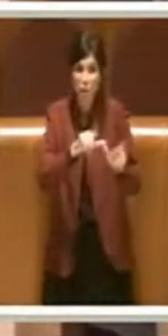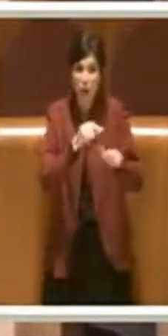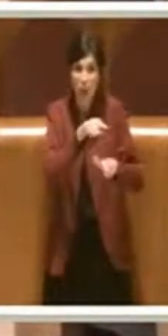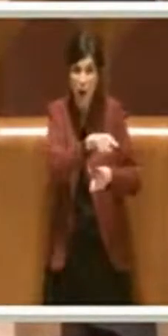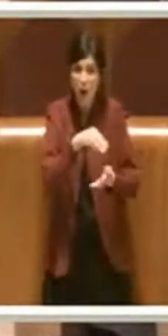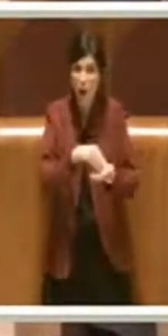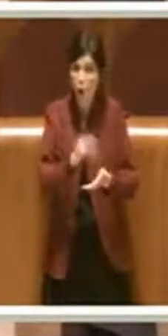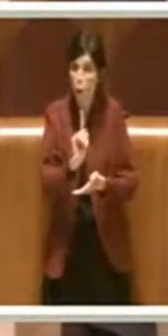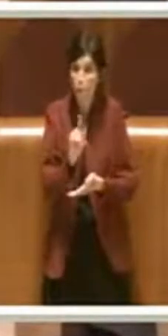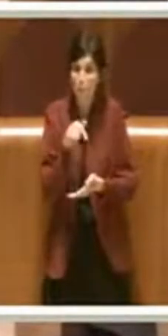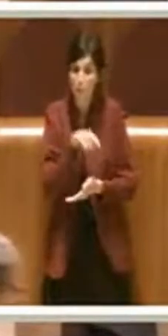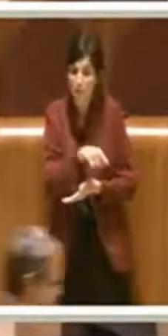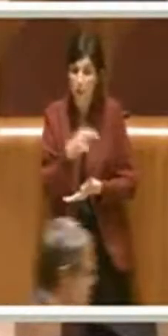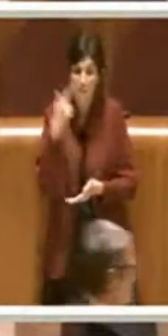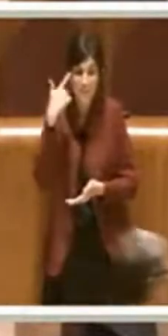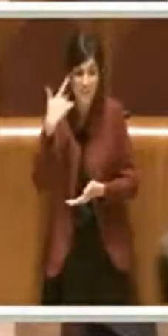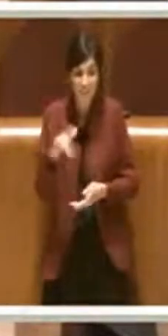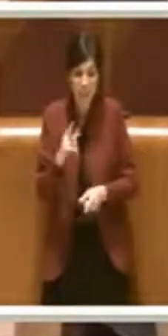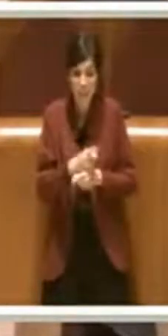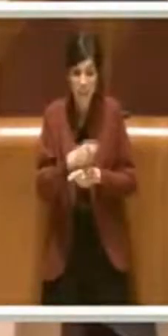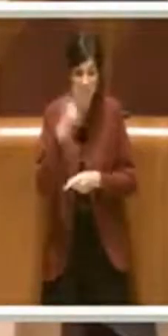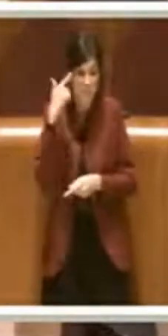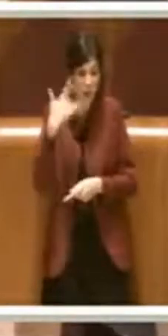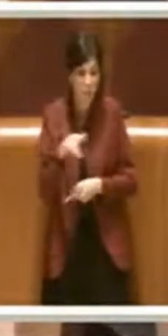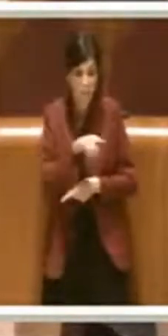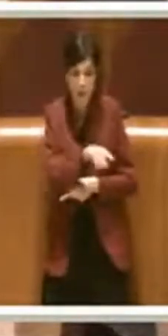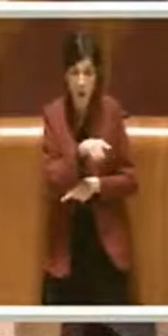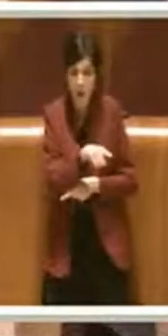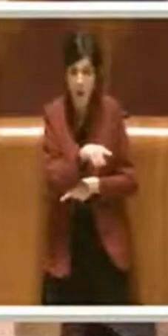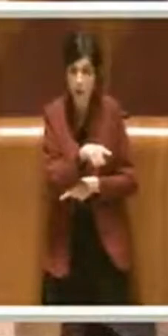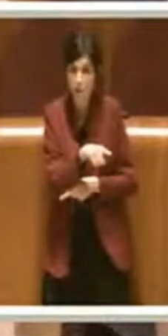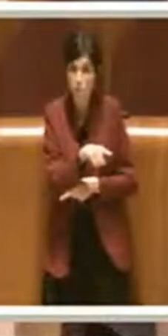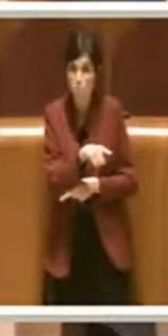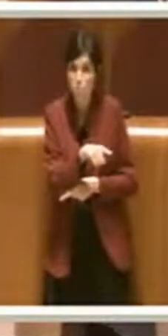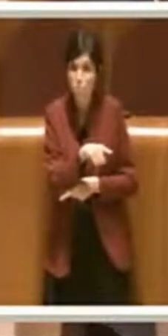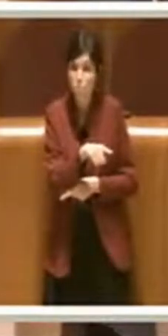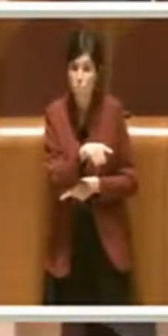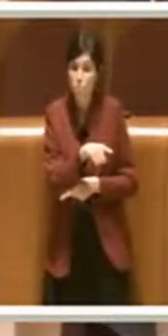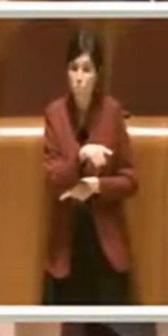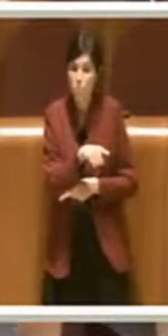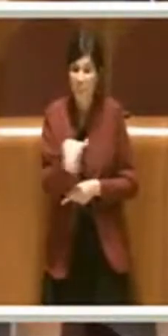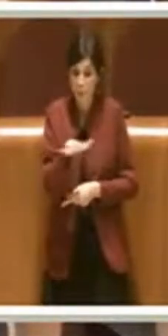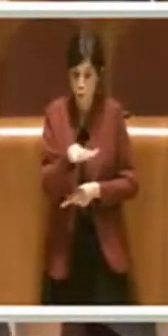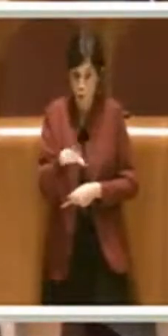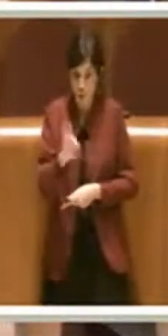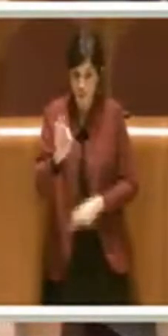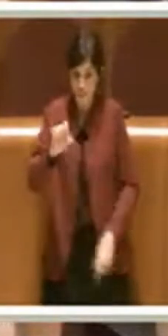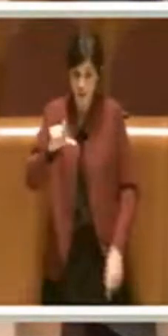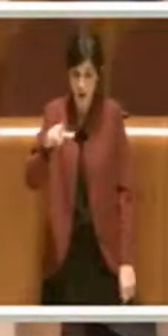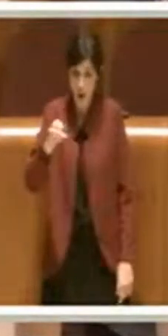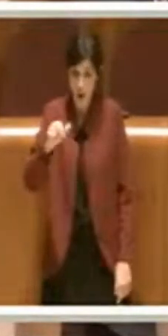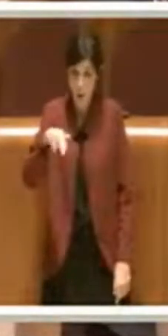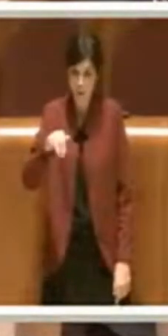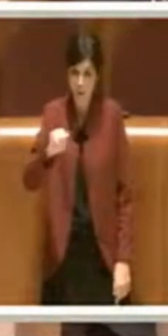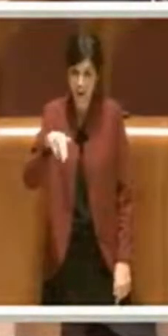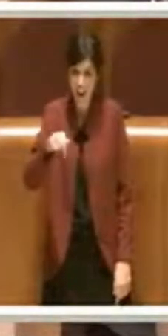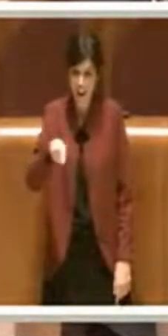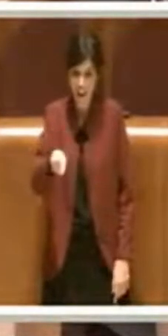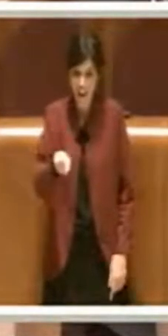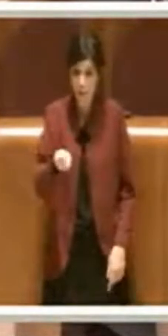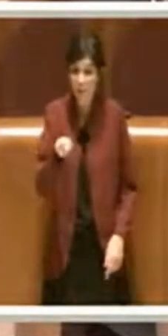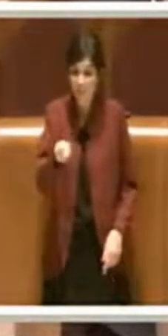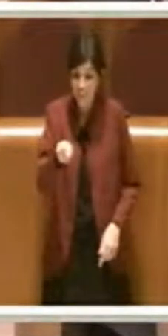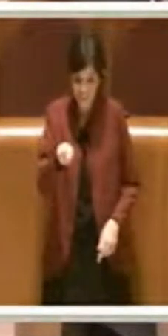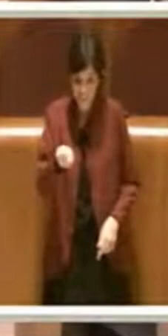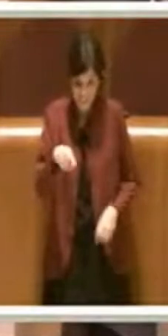che dovrebbero invece sapere che assolutamente al Falcognana non si possono portare rifiuti